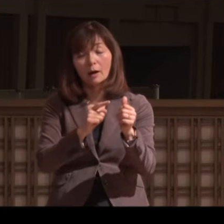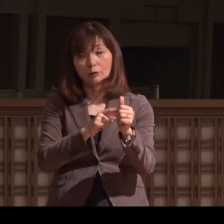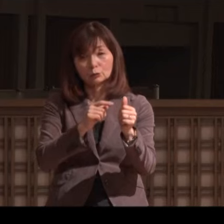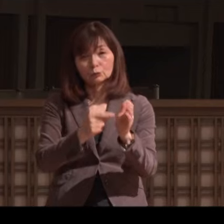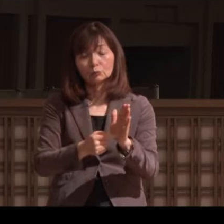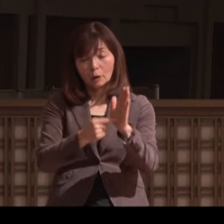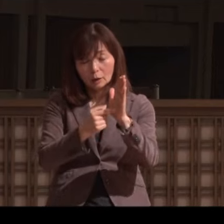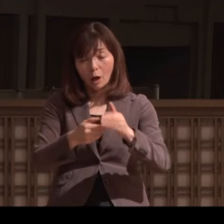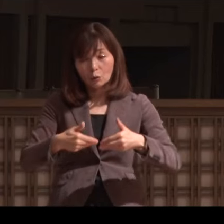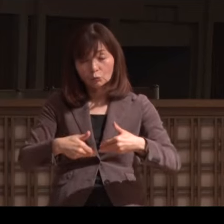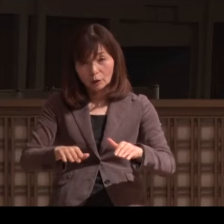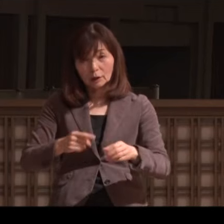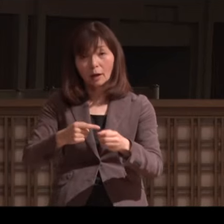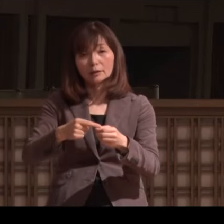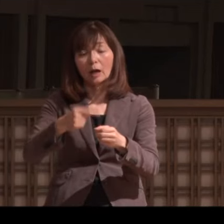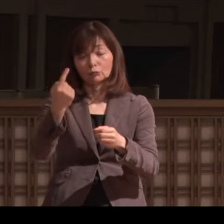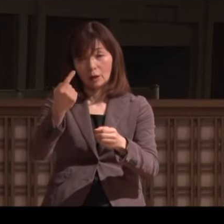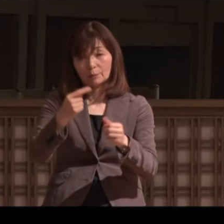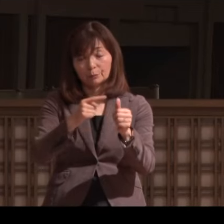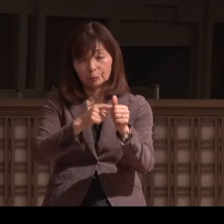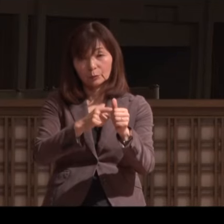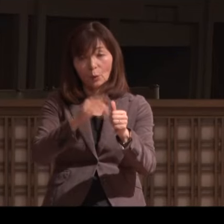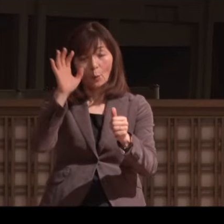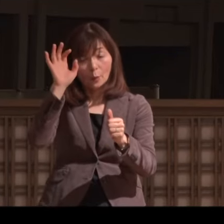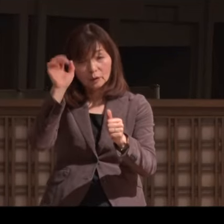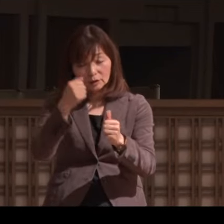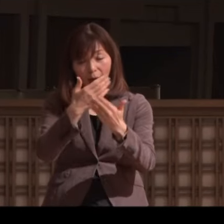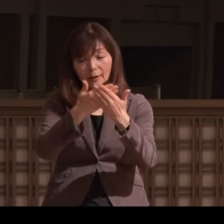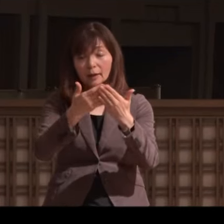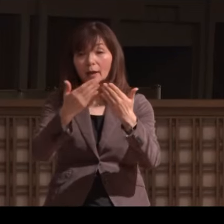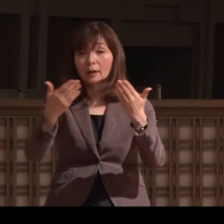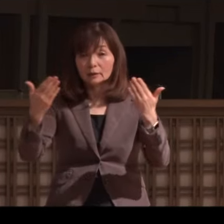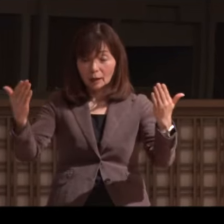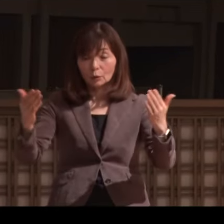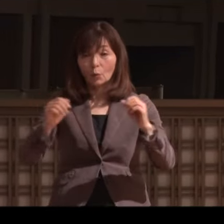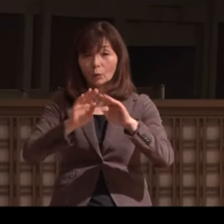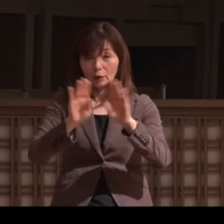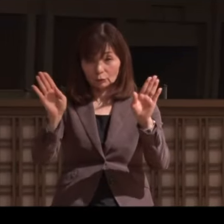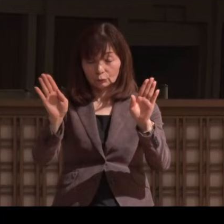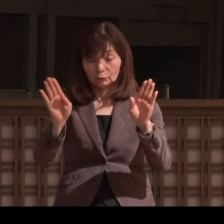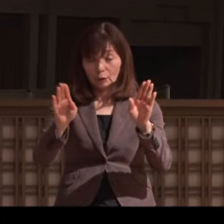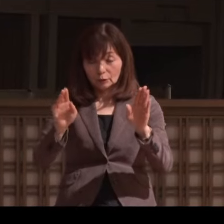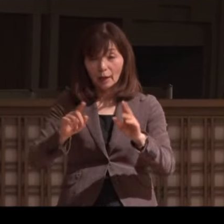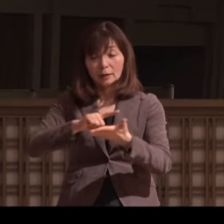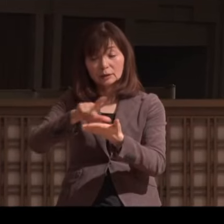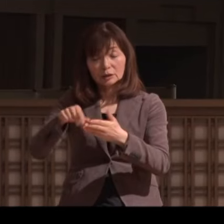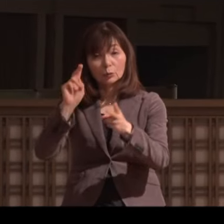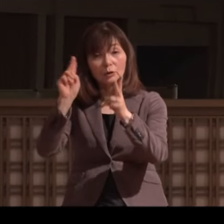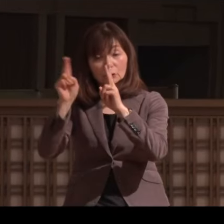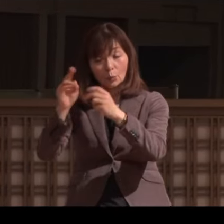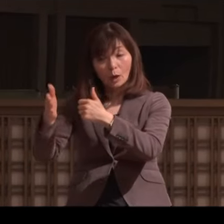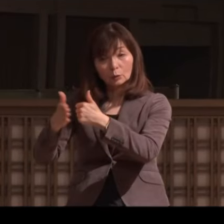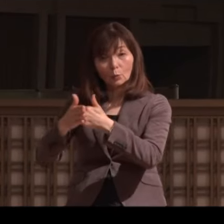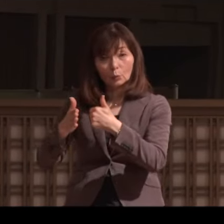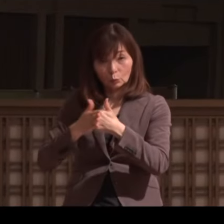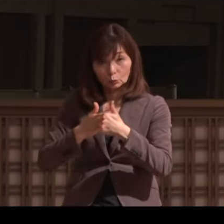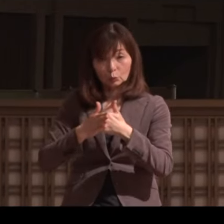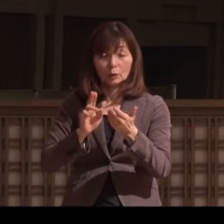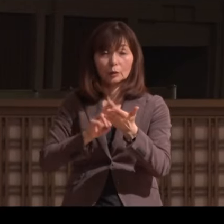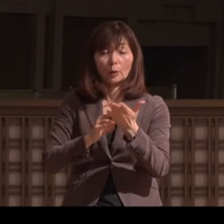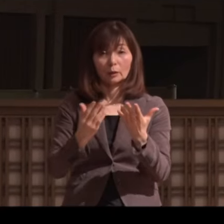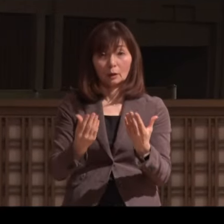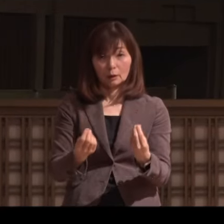え生誕100年の記念絵画店をやろうとそこで地元企業がそれに協力をしてくれるという風になりましたで